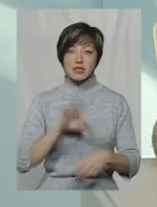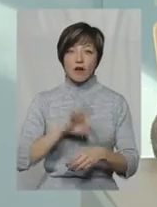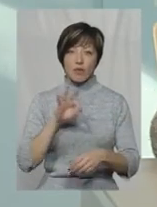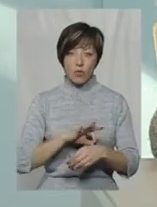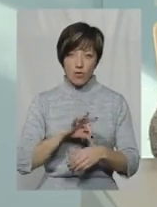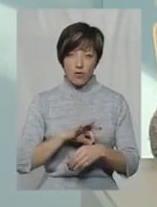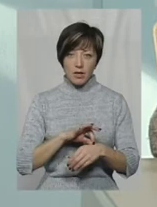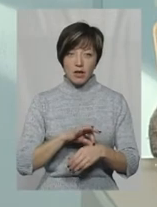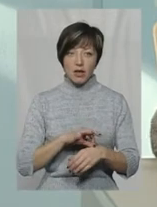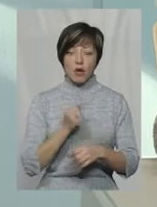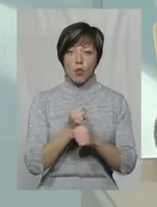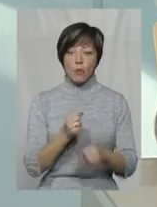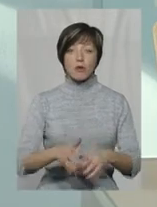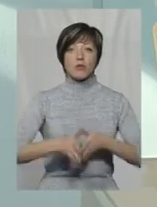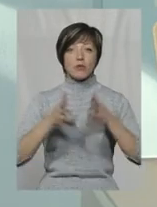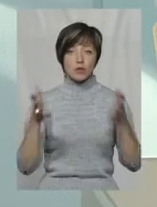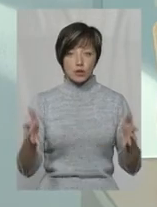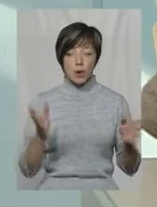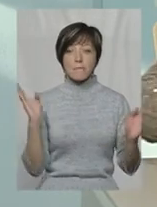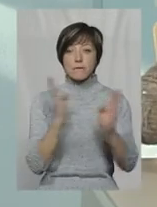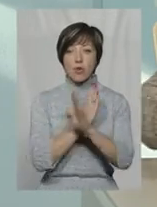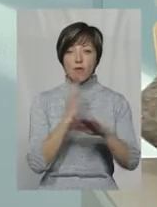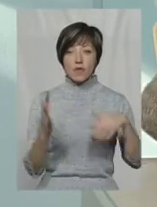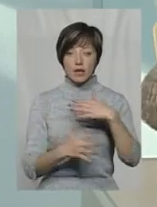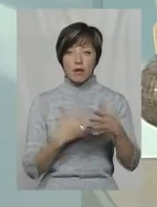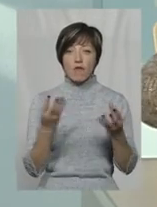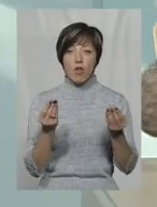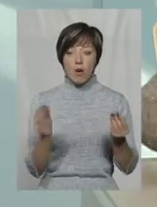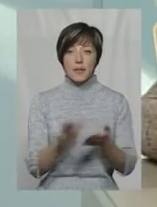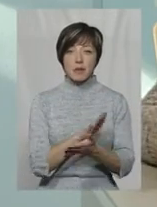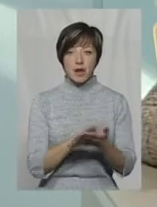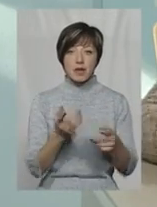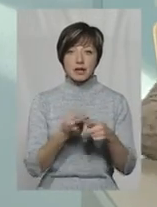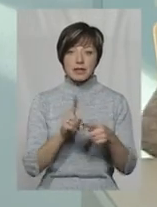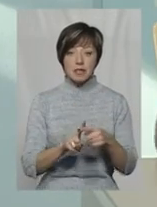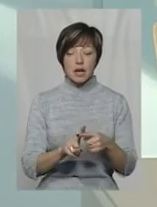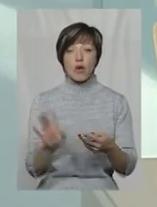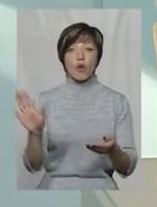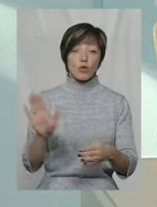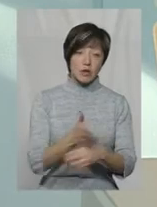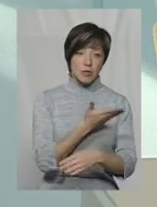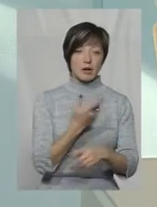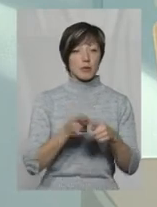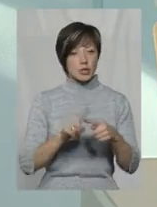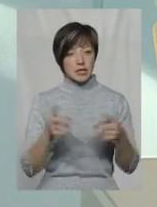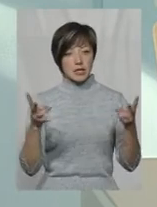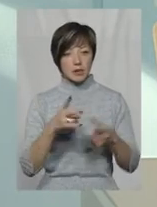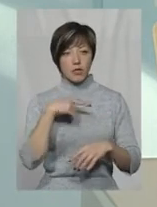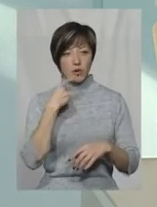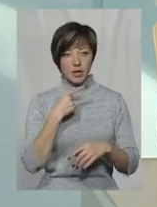захворювання робить більшим. Провітрювання, волого прибирання – це забирає. Про це треба